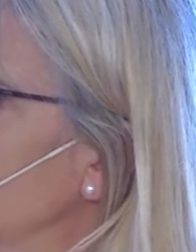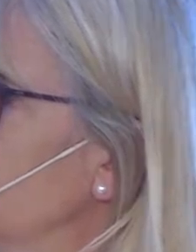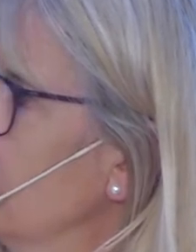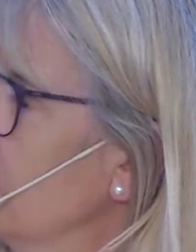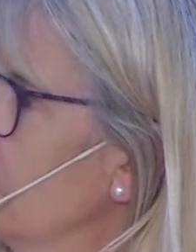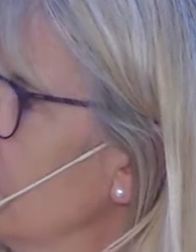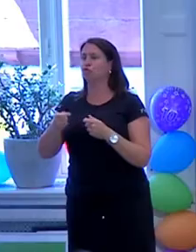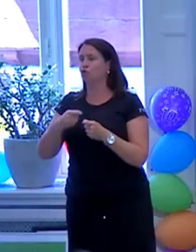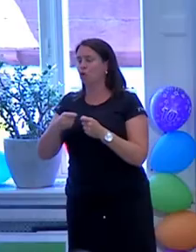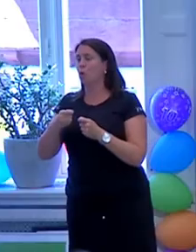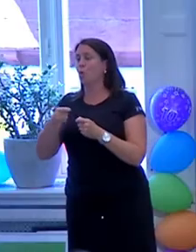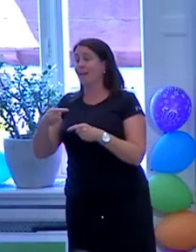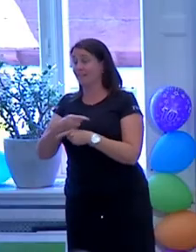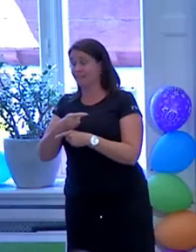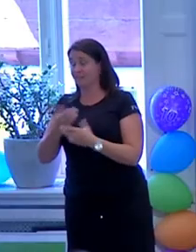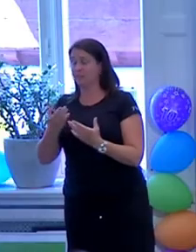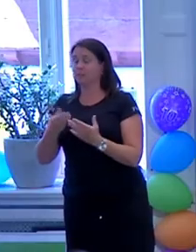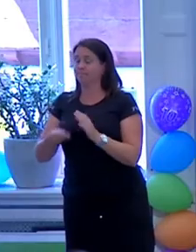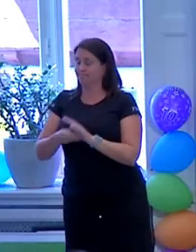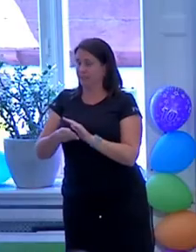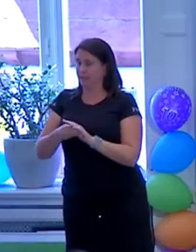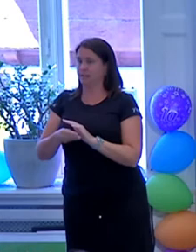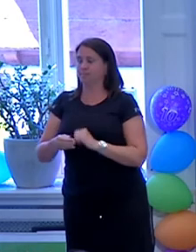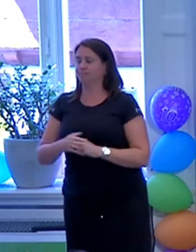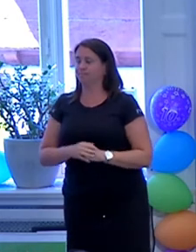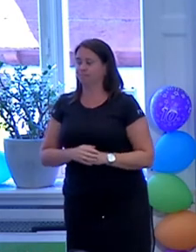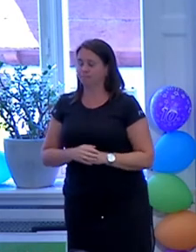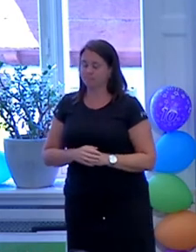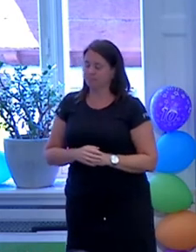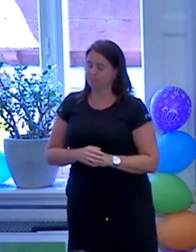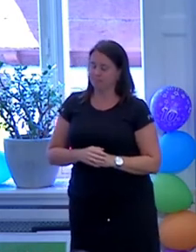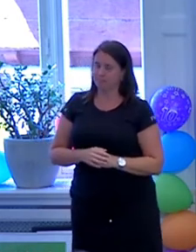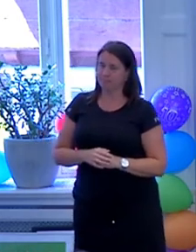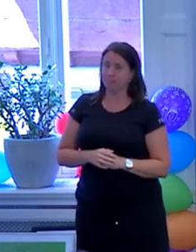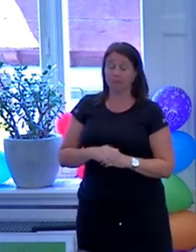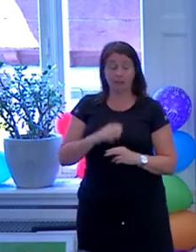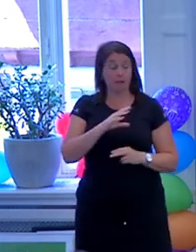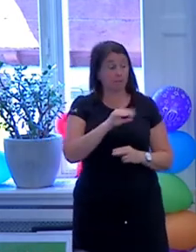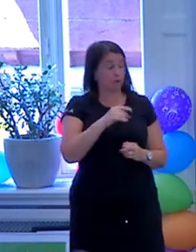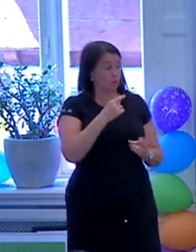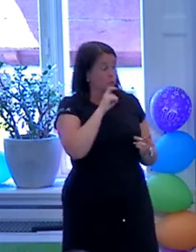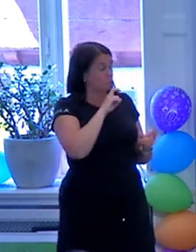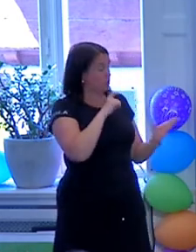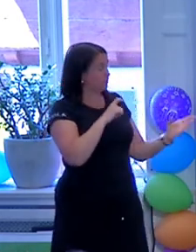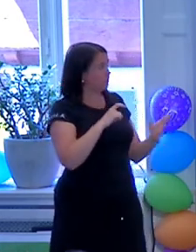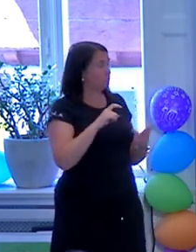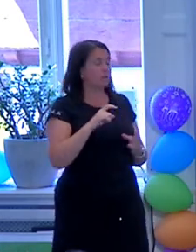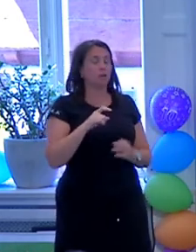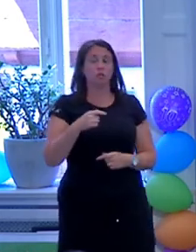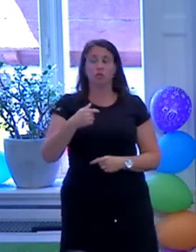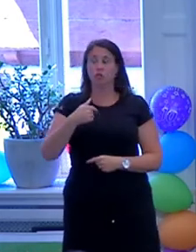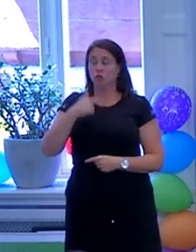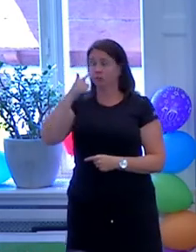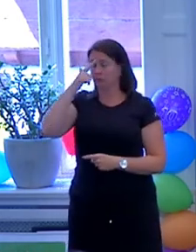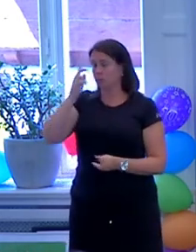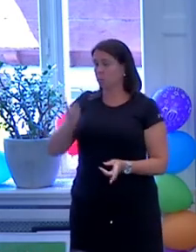och ersättning. Ja, vi återkommer till det där. Anna, du ville komma in med en kommentar. Nej, men jag tänker också